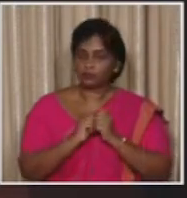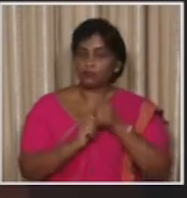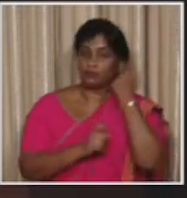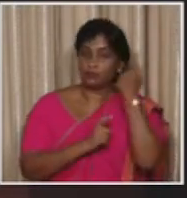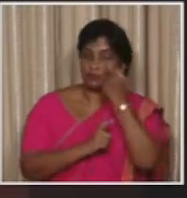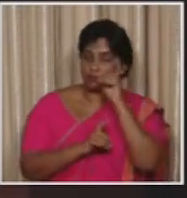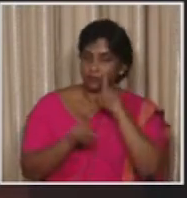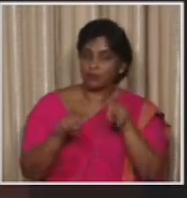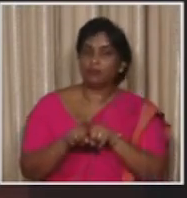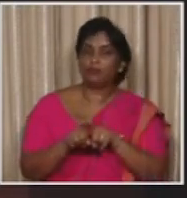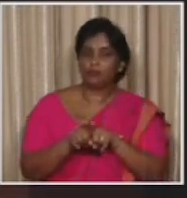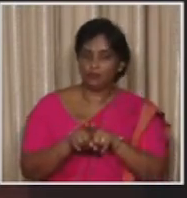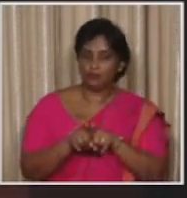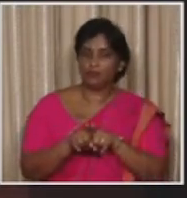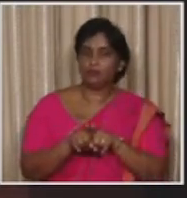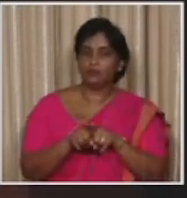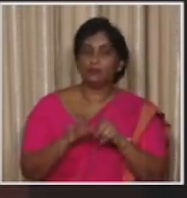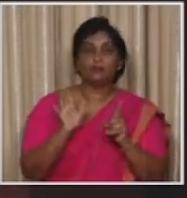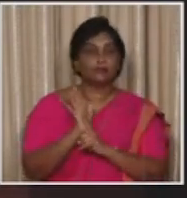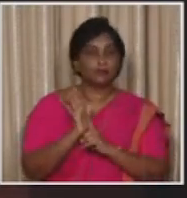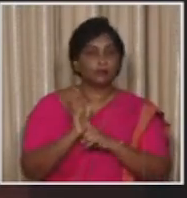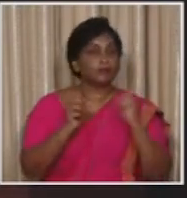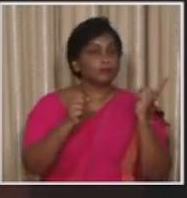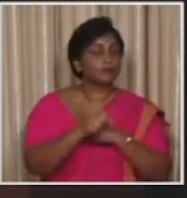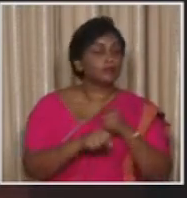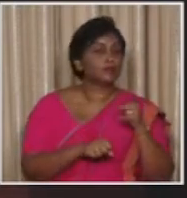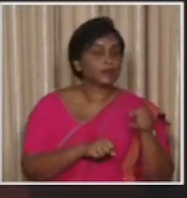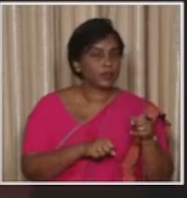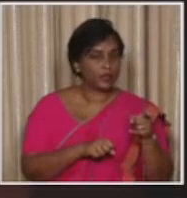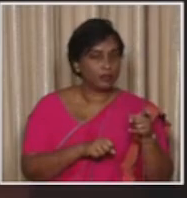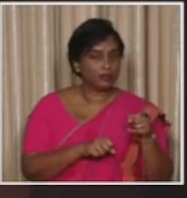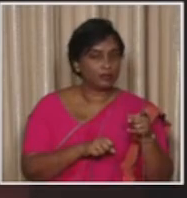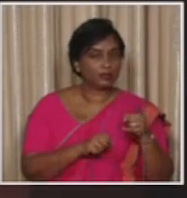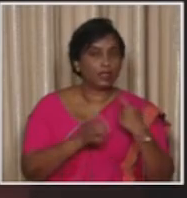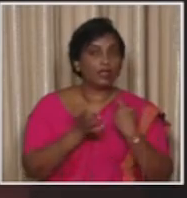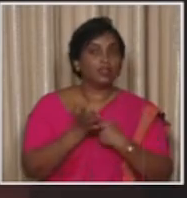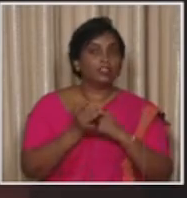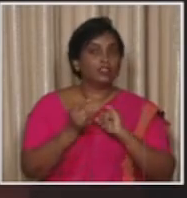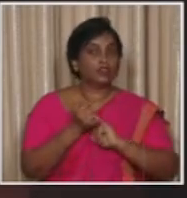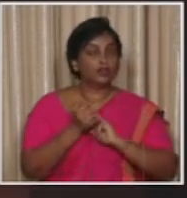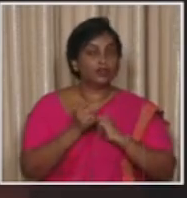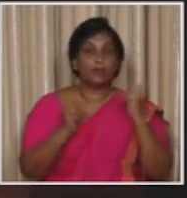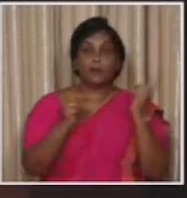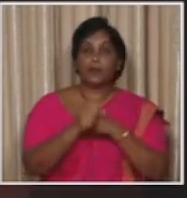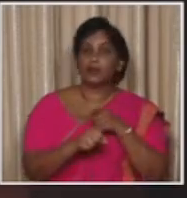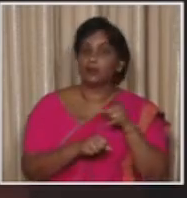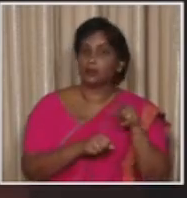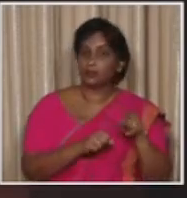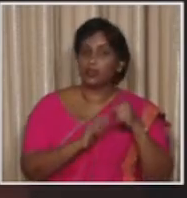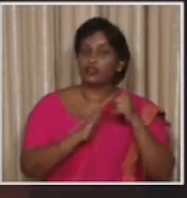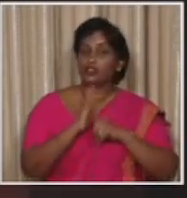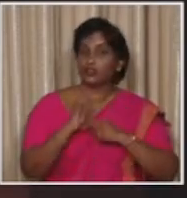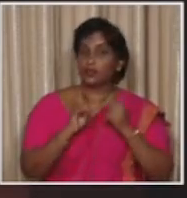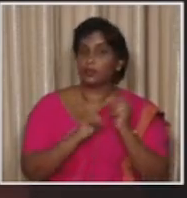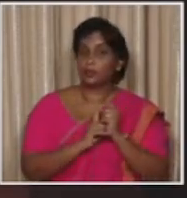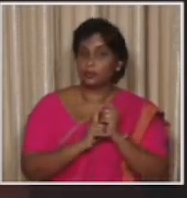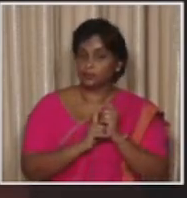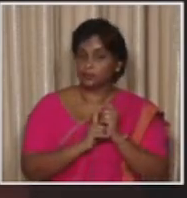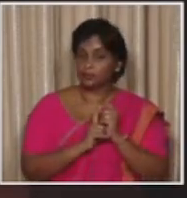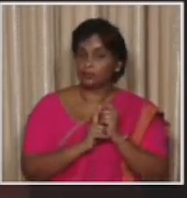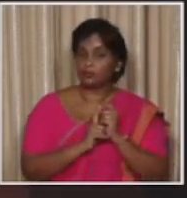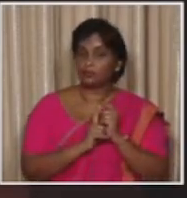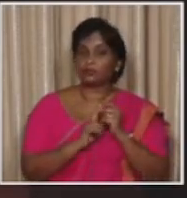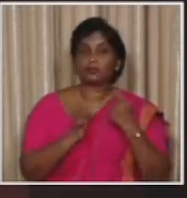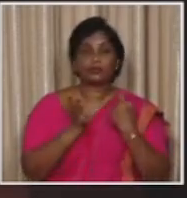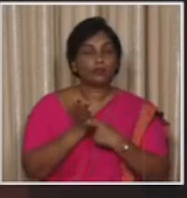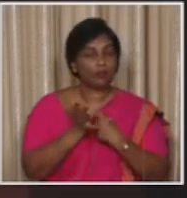වගේම ලසන්ත මෙරුවේ කවුද? රිචඩ් ඩිසොයිස කවුද මෙරුවේ? ජෝසප් පරරාජ සිංහම්,